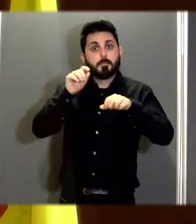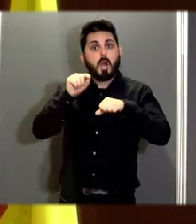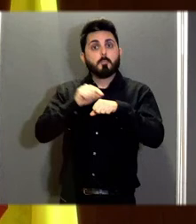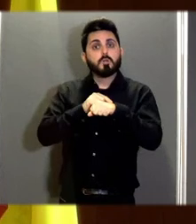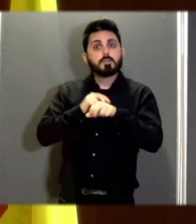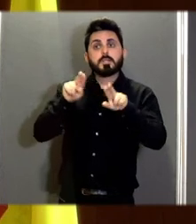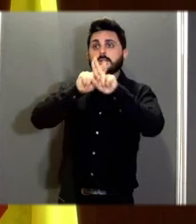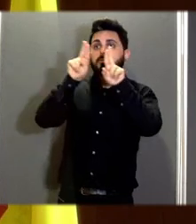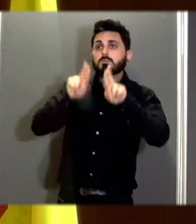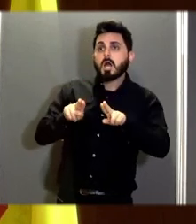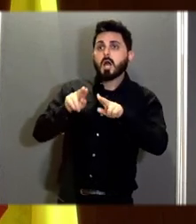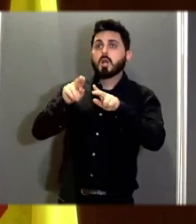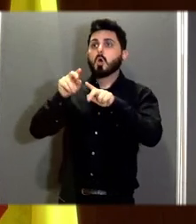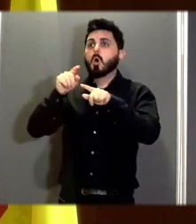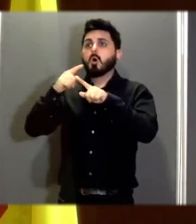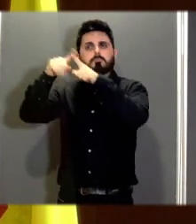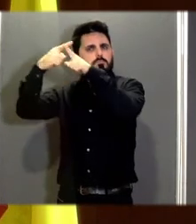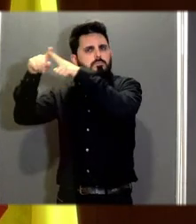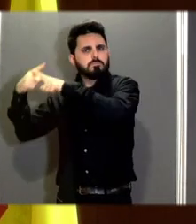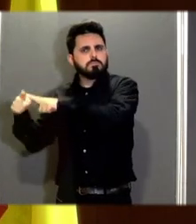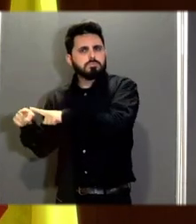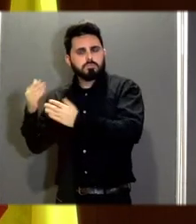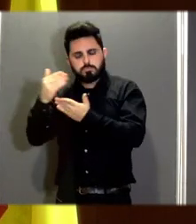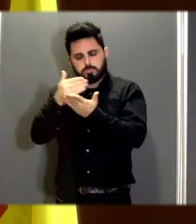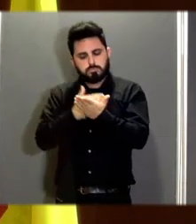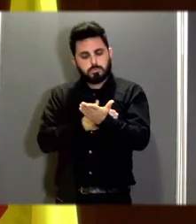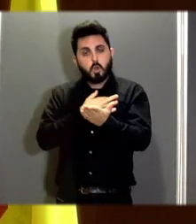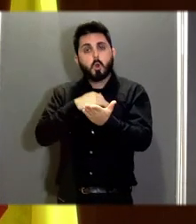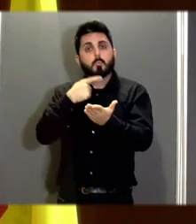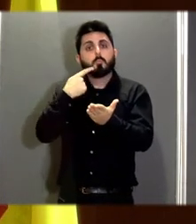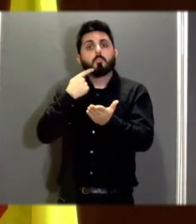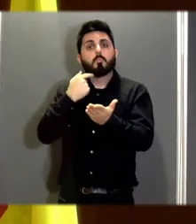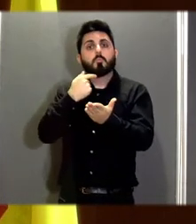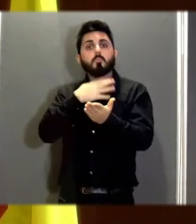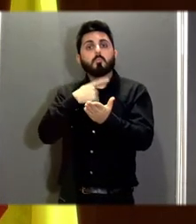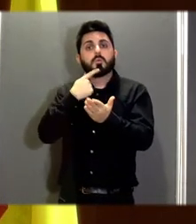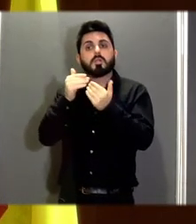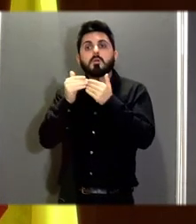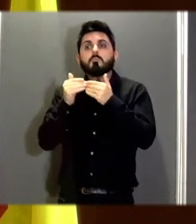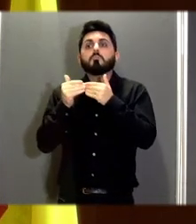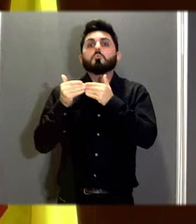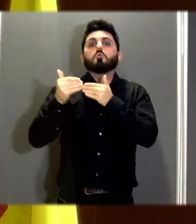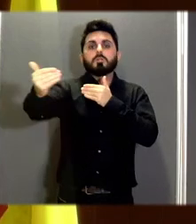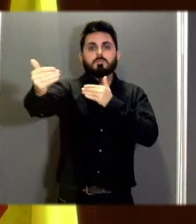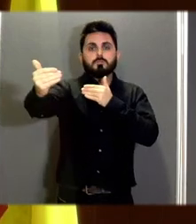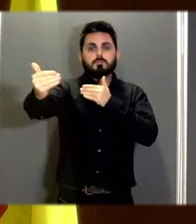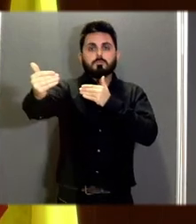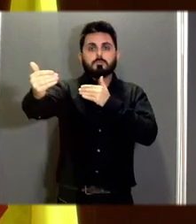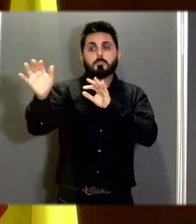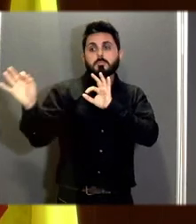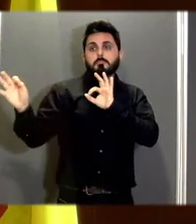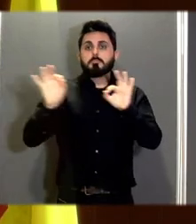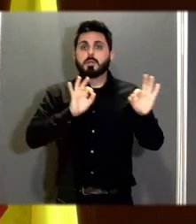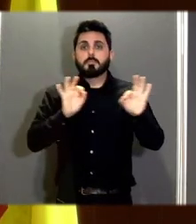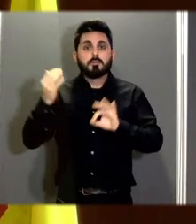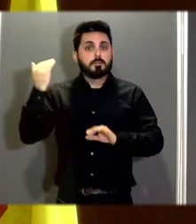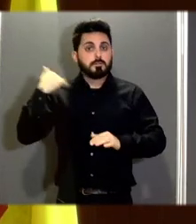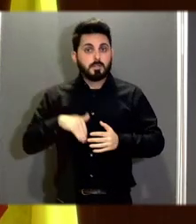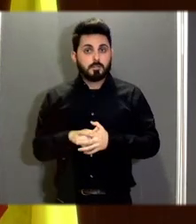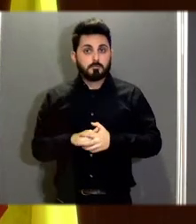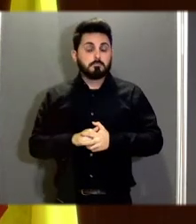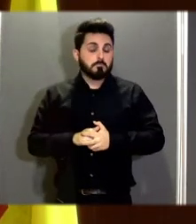sobre cadascun dels elements clau. Ja s'està projectant en clau d'estat fent això. Hem de cercar, una altra